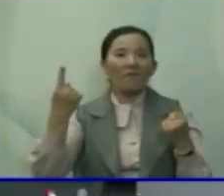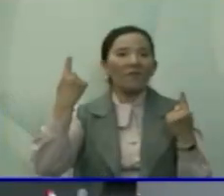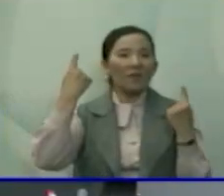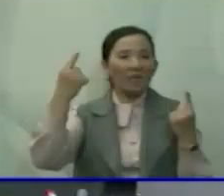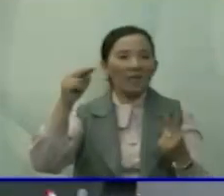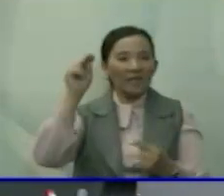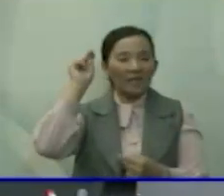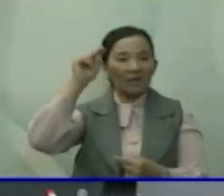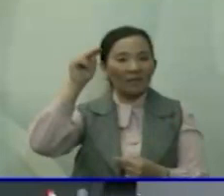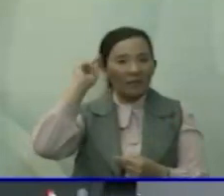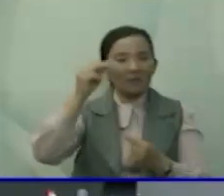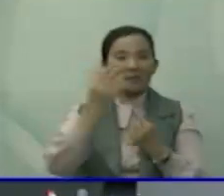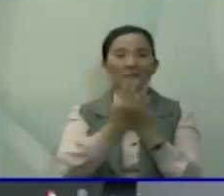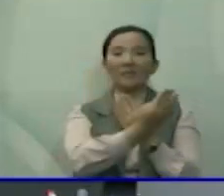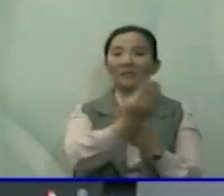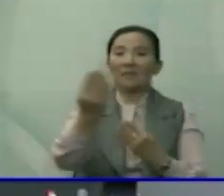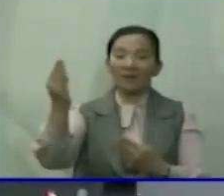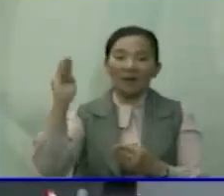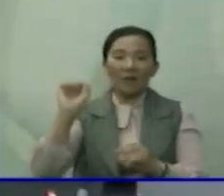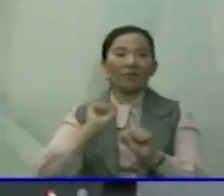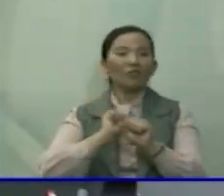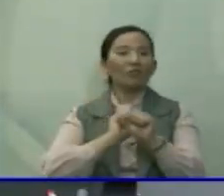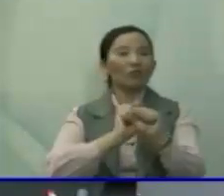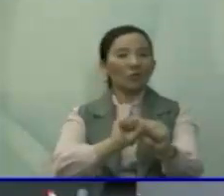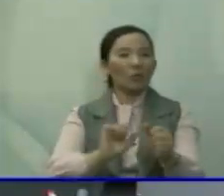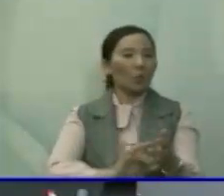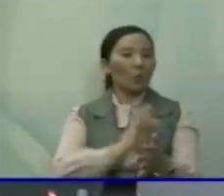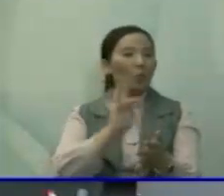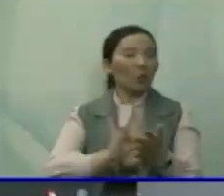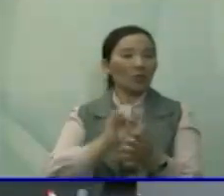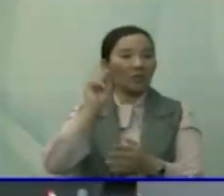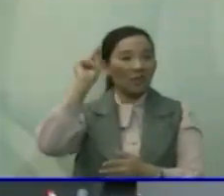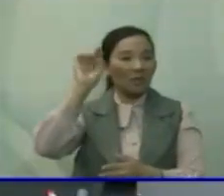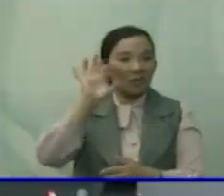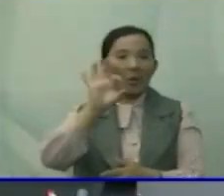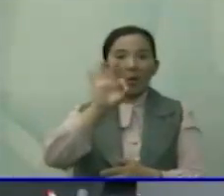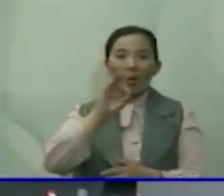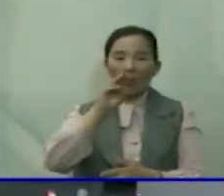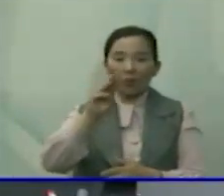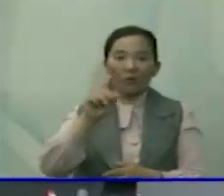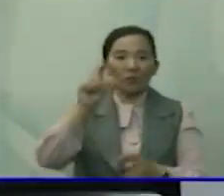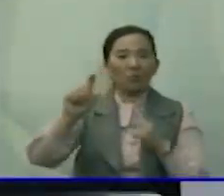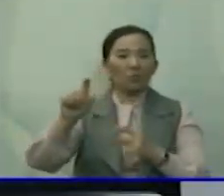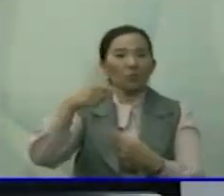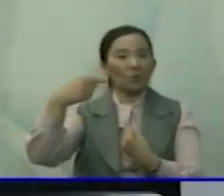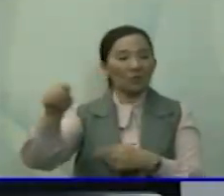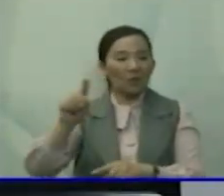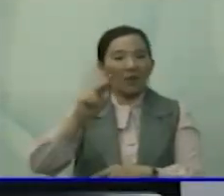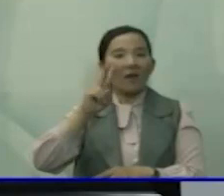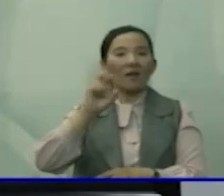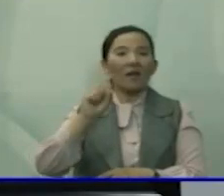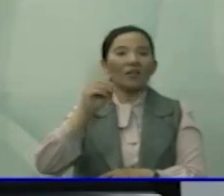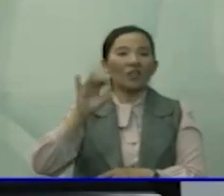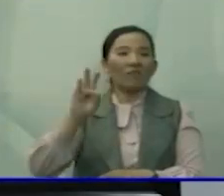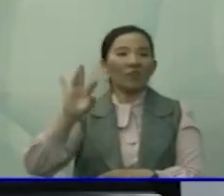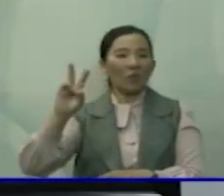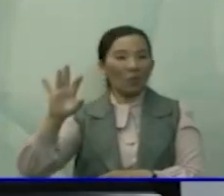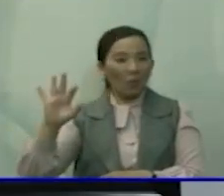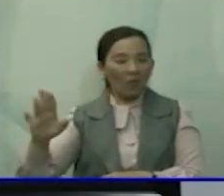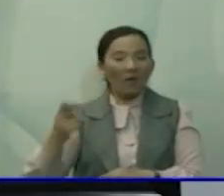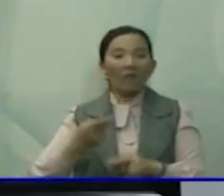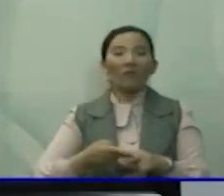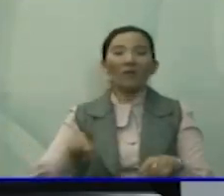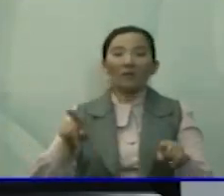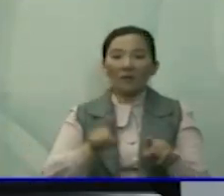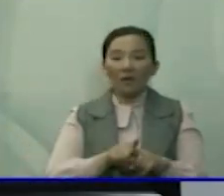стена защищала китай от кочевников вот так выглядит